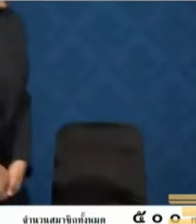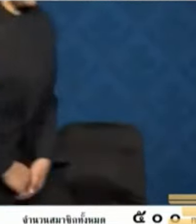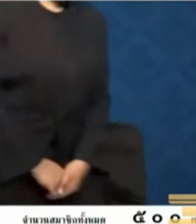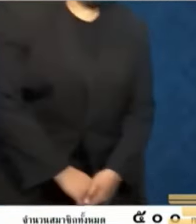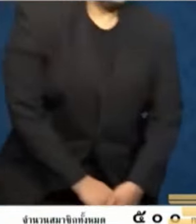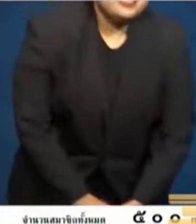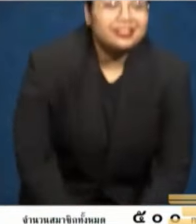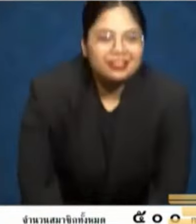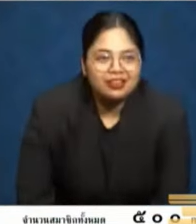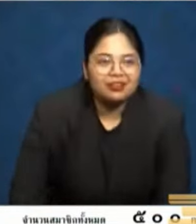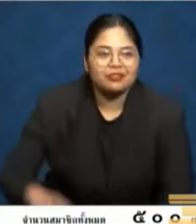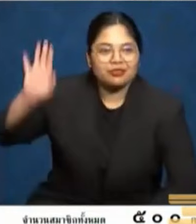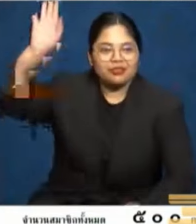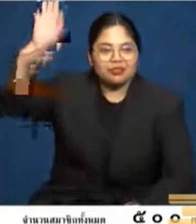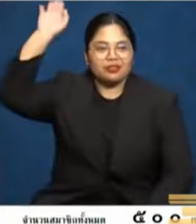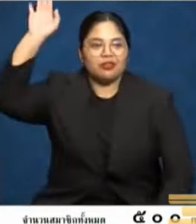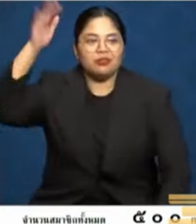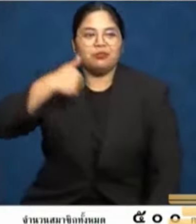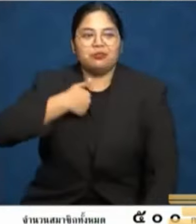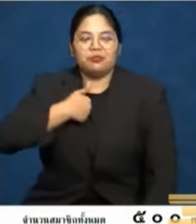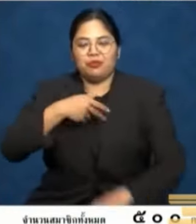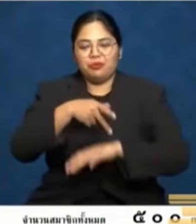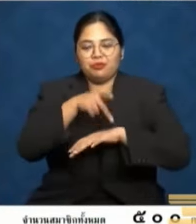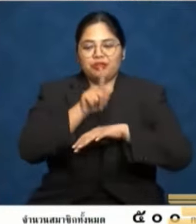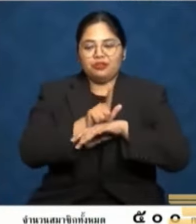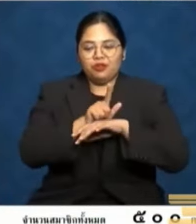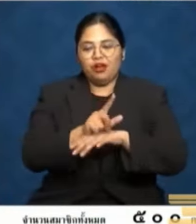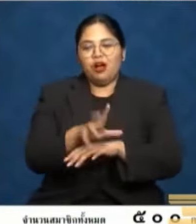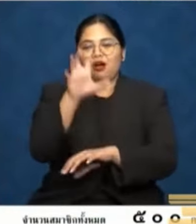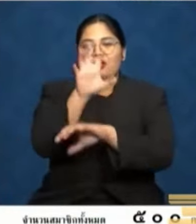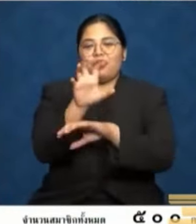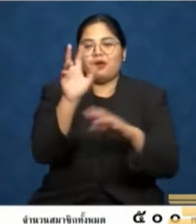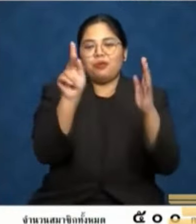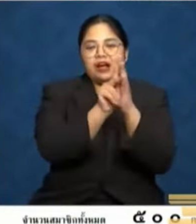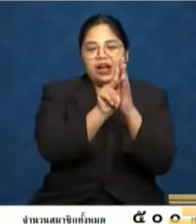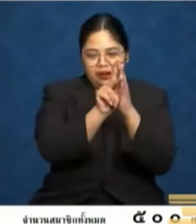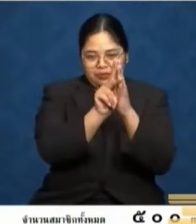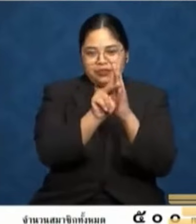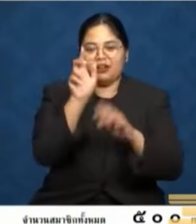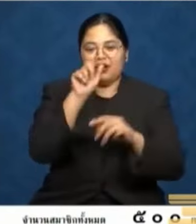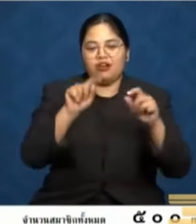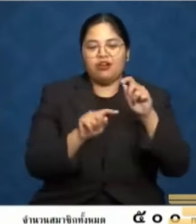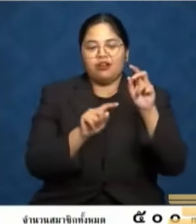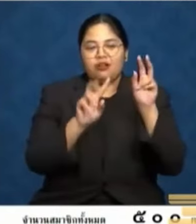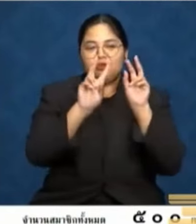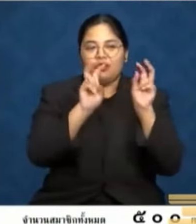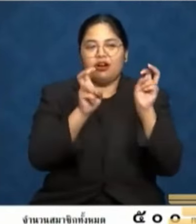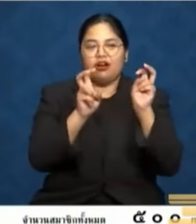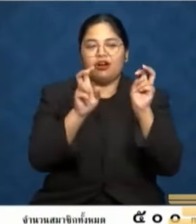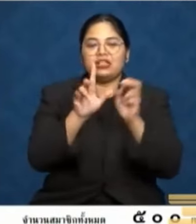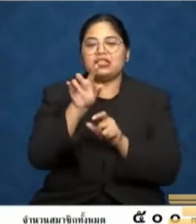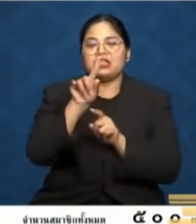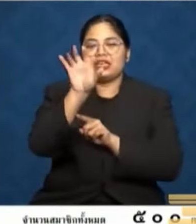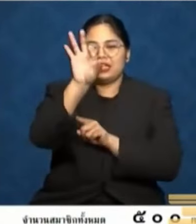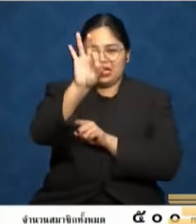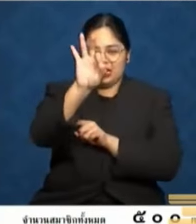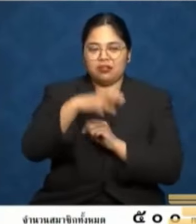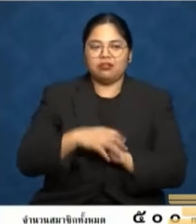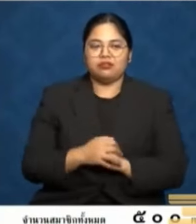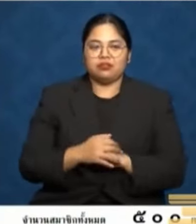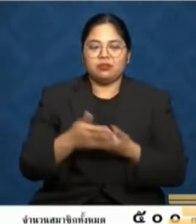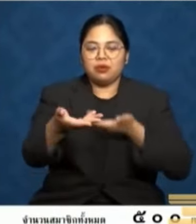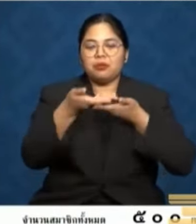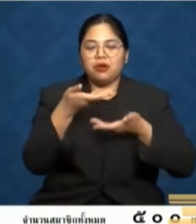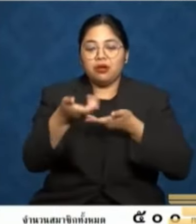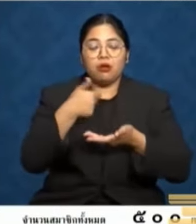ผมประท้วงท่านประธานในข้อบังคับข้อที่ 9ครับเมื่อสักครู่ท่านประธานได้กรุณาอนุญาตให้ท่านผู้หารือซึ่งผม